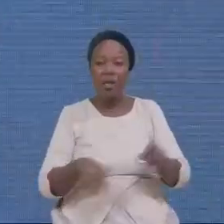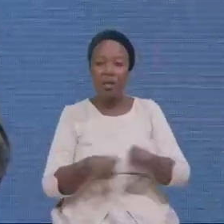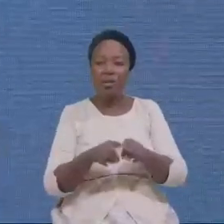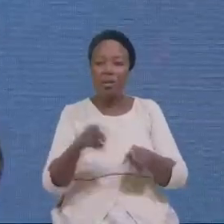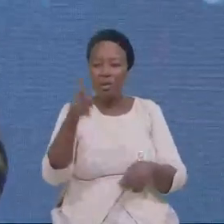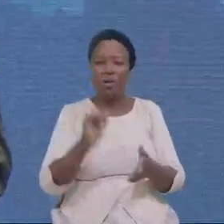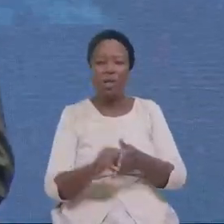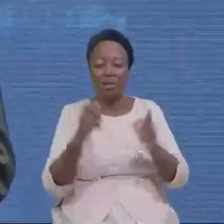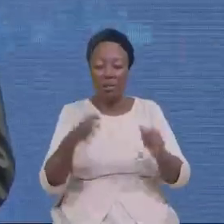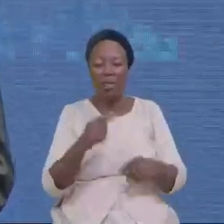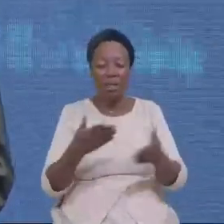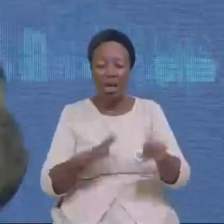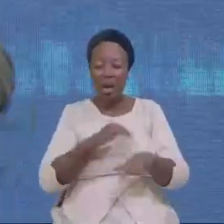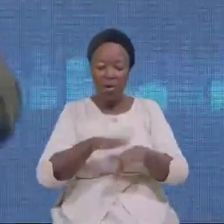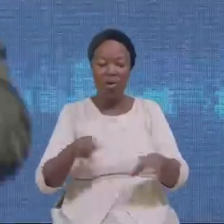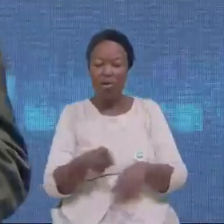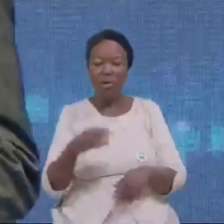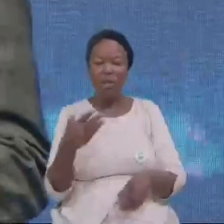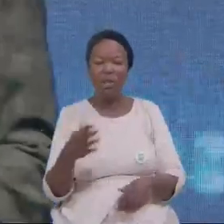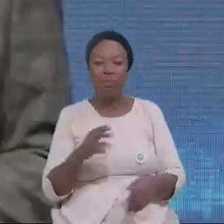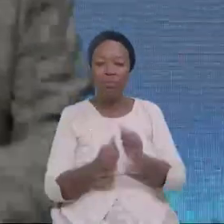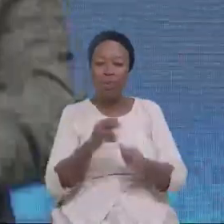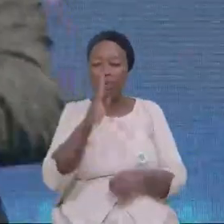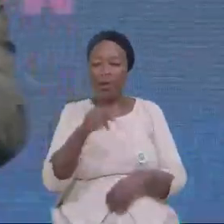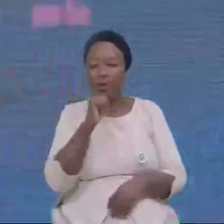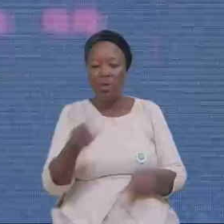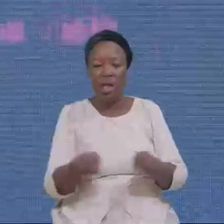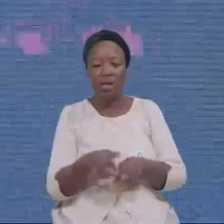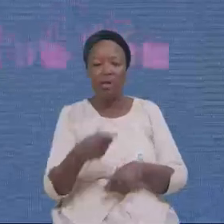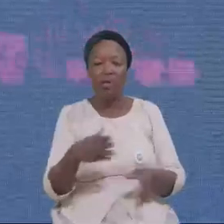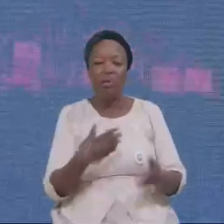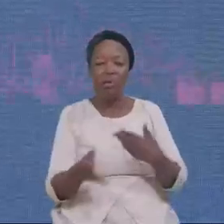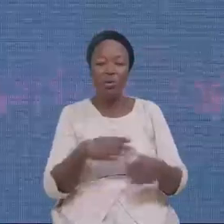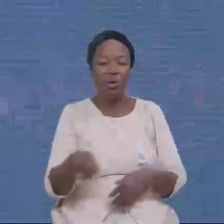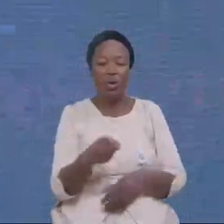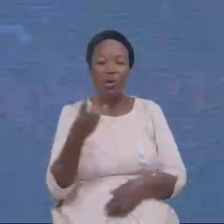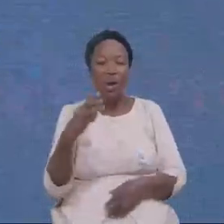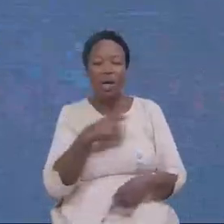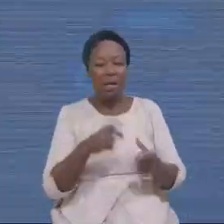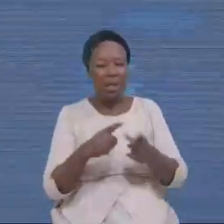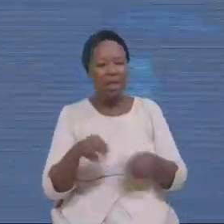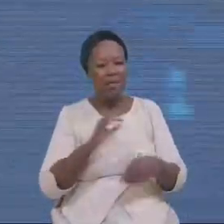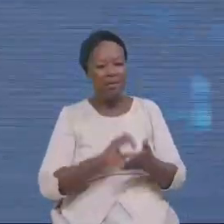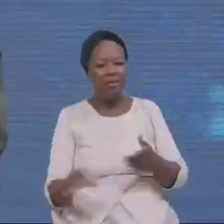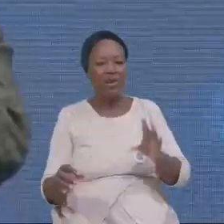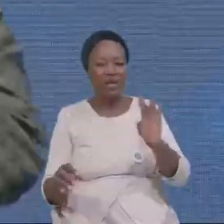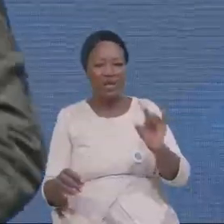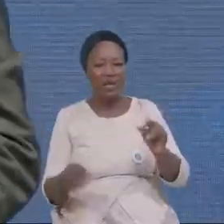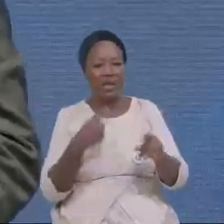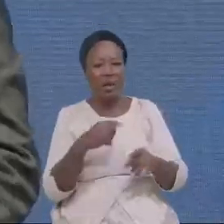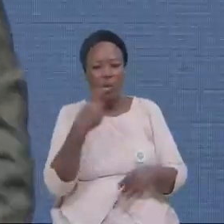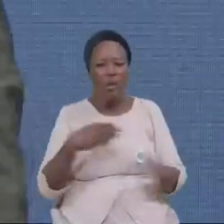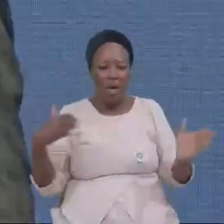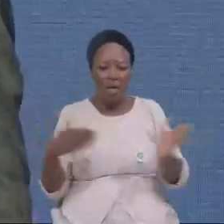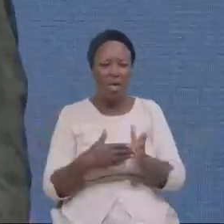sont point comme si elles étaient. Maintenant, verset 18. Espérant contre